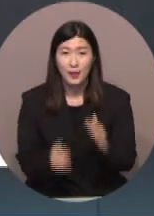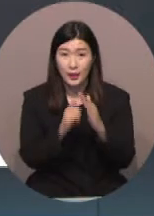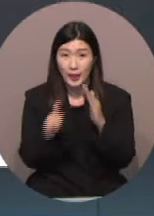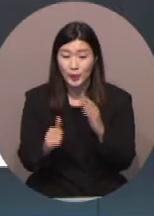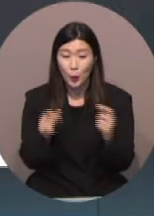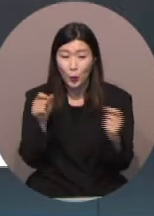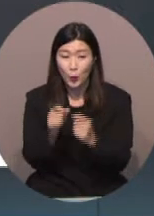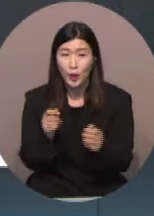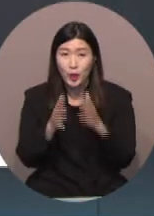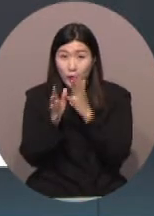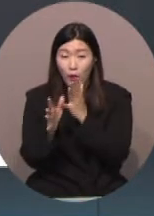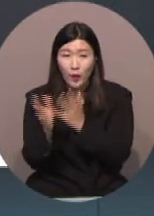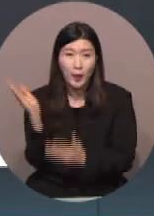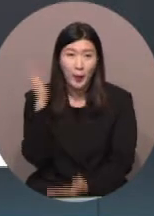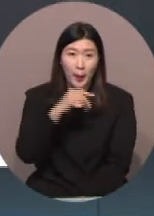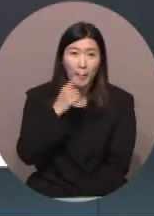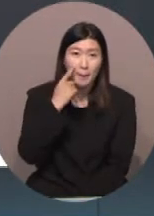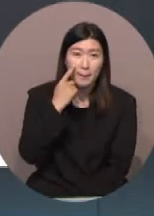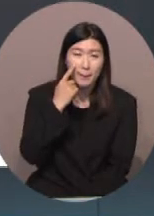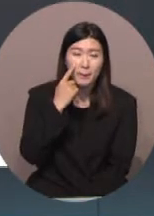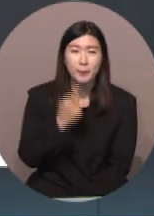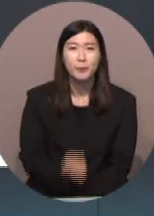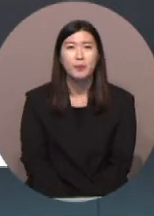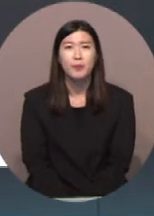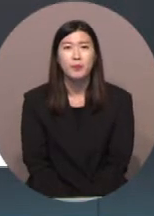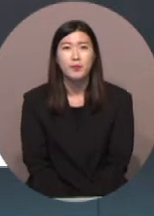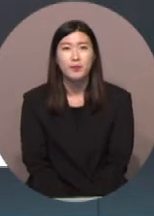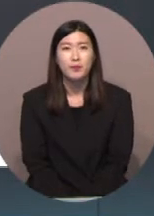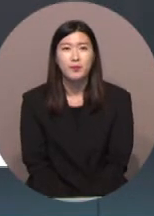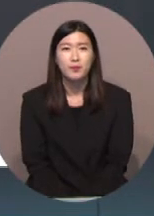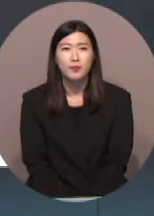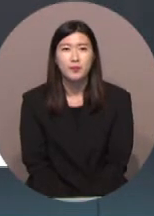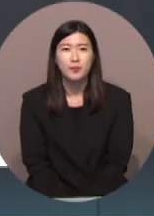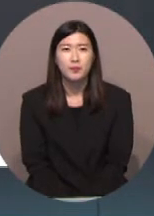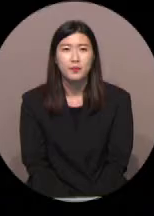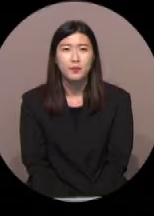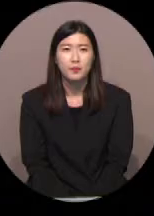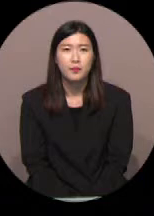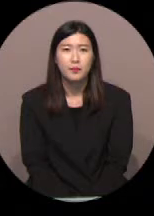근교로 가벼운 나들이 어떠실까요? 김지혜 기자가 소개해드립니다.